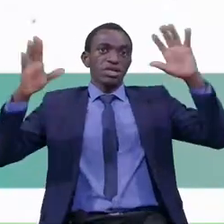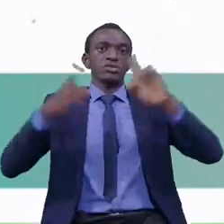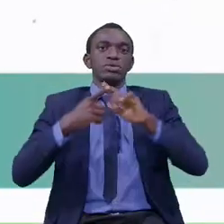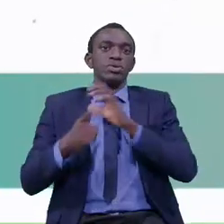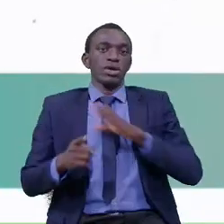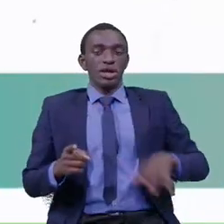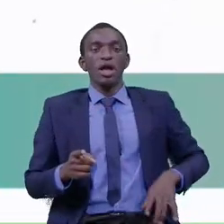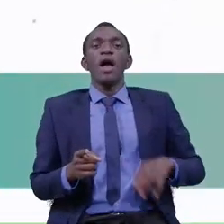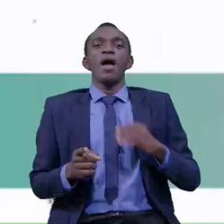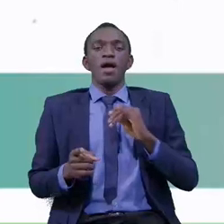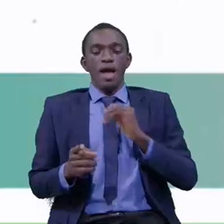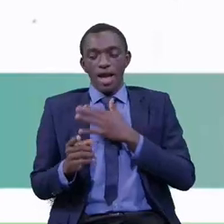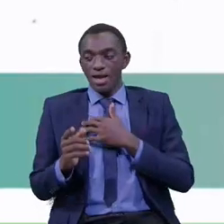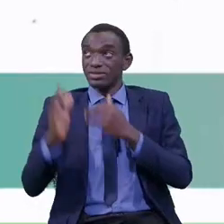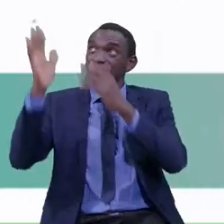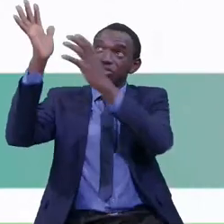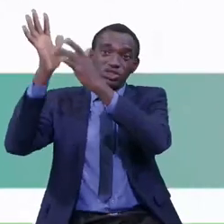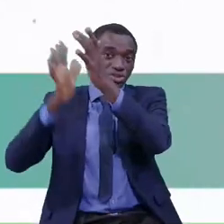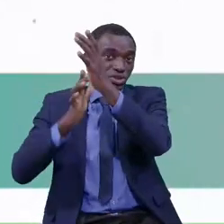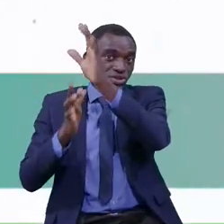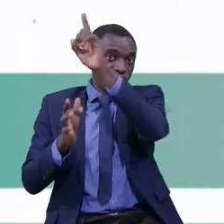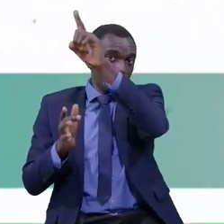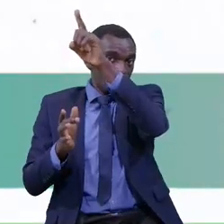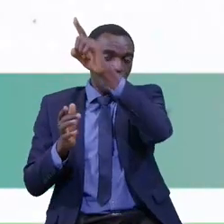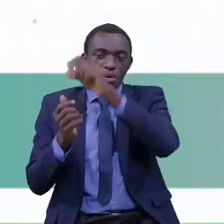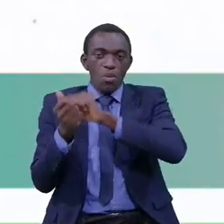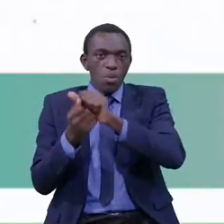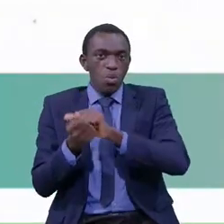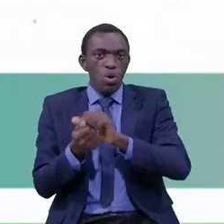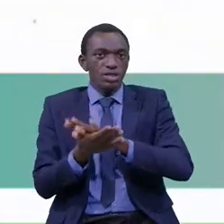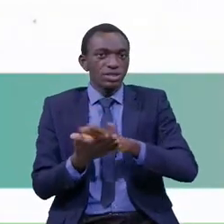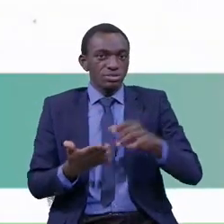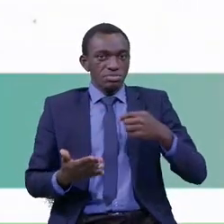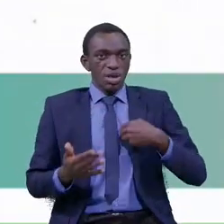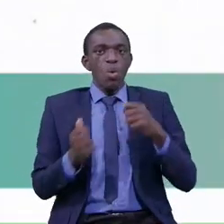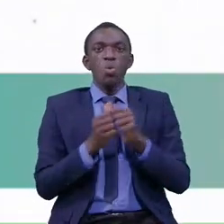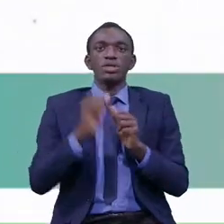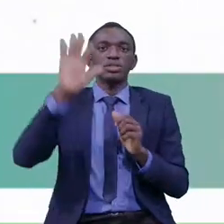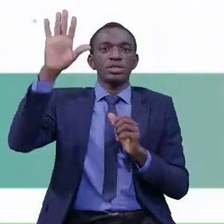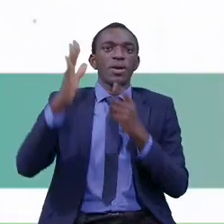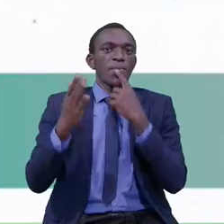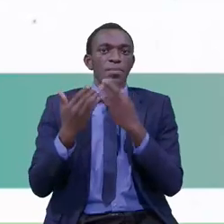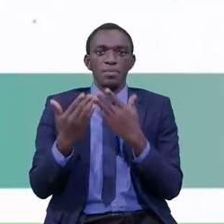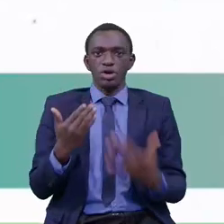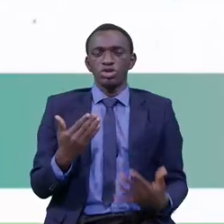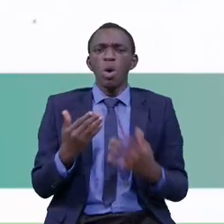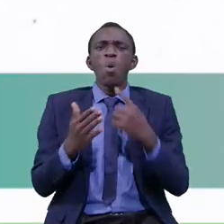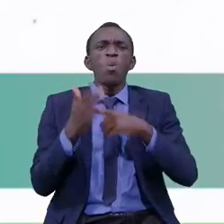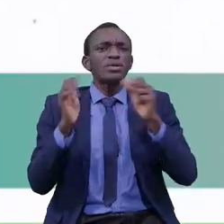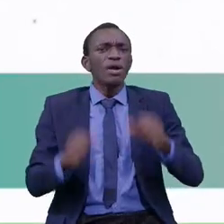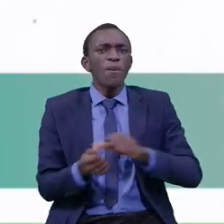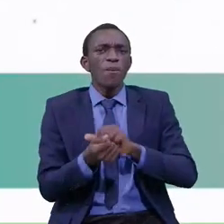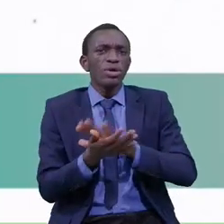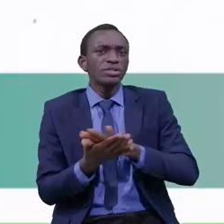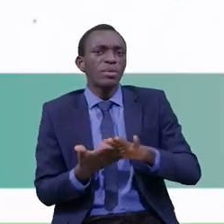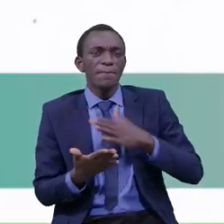Christ vous a lavé par son sang. Qu'est-ce qui peut laver mes péchés? Rien d'autre que le